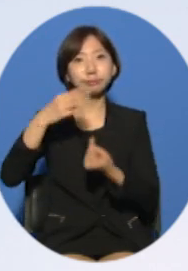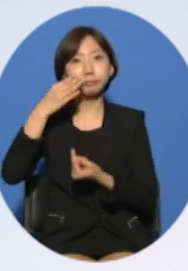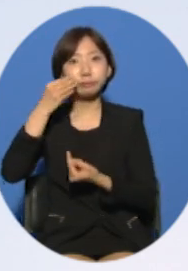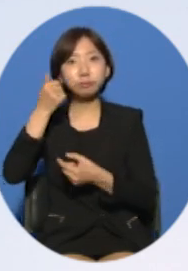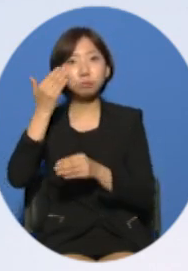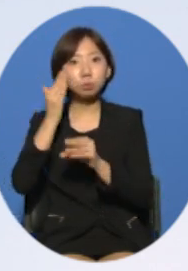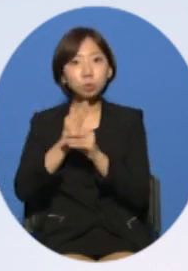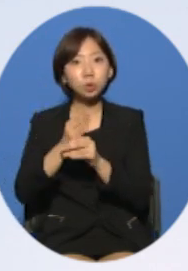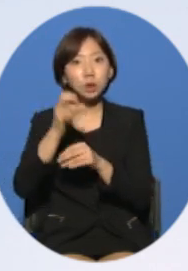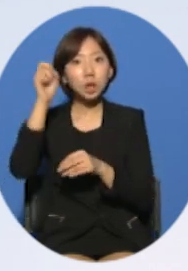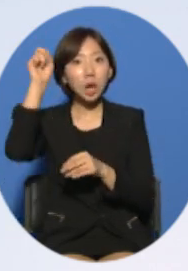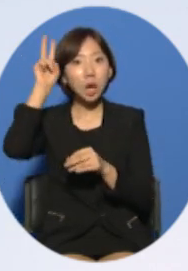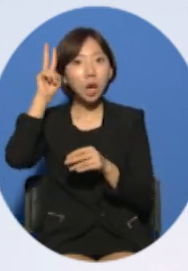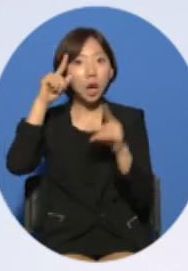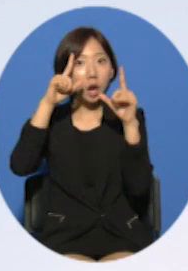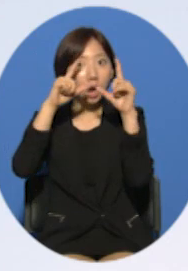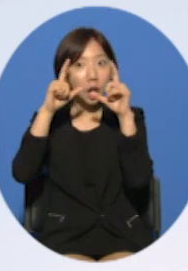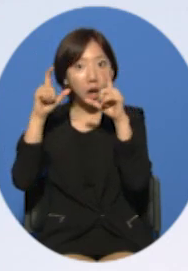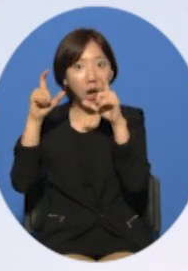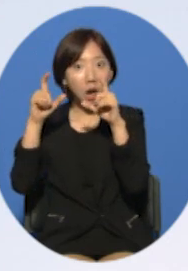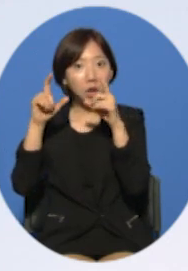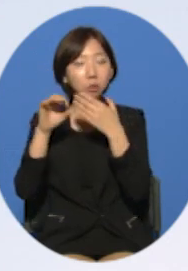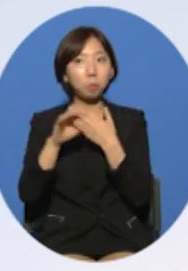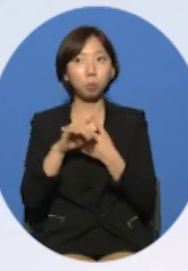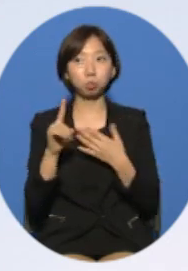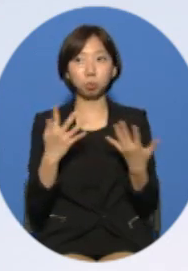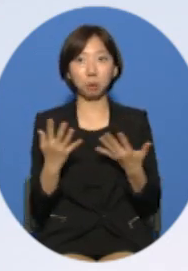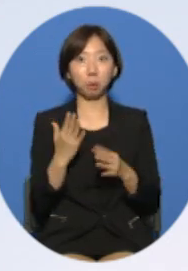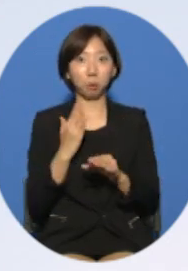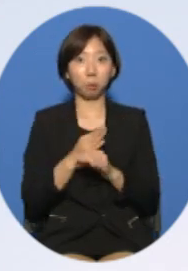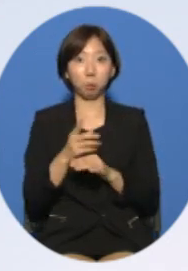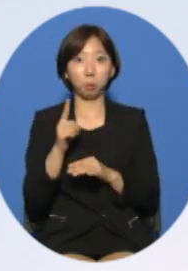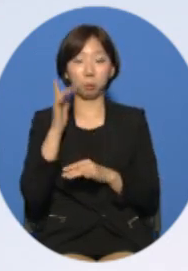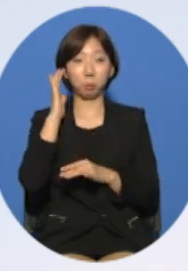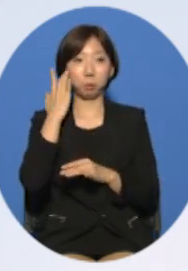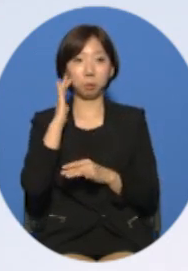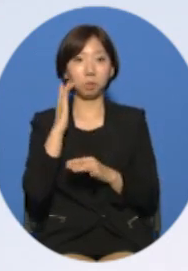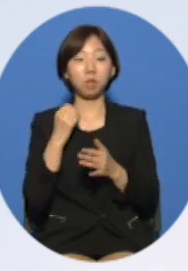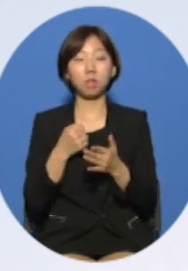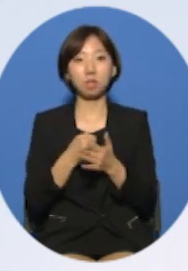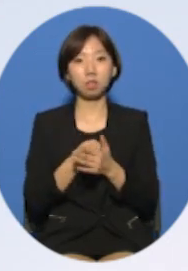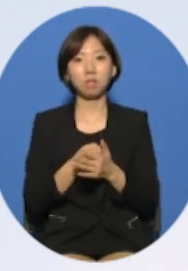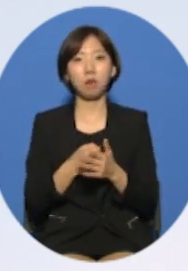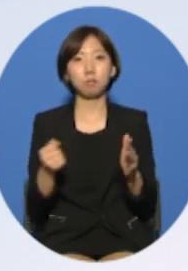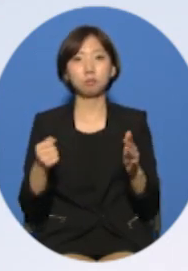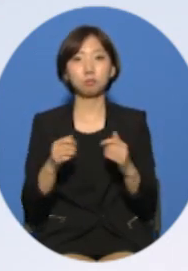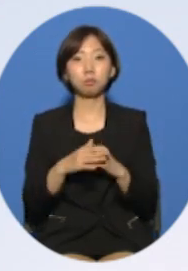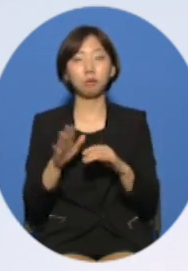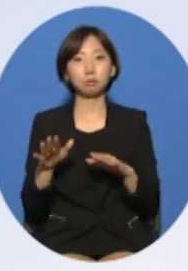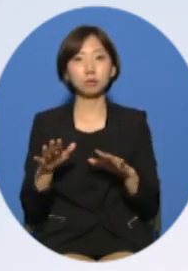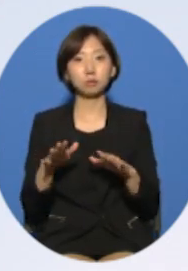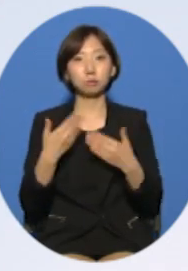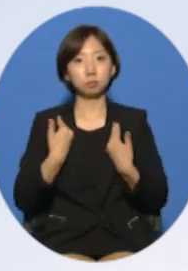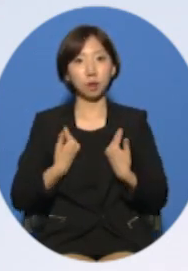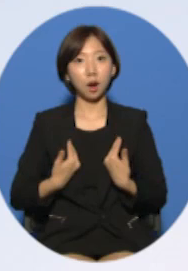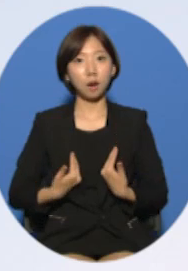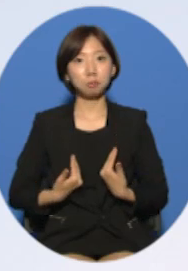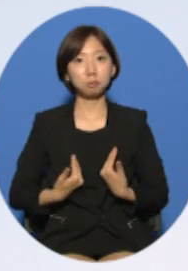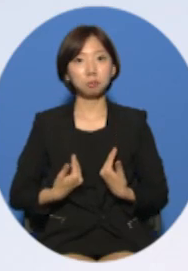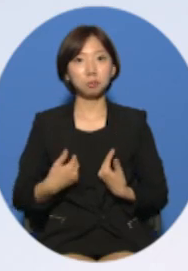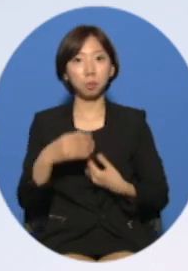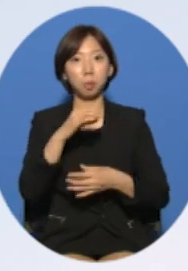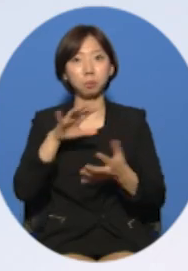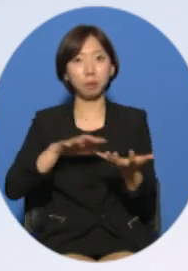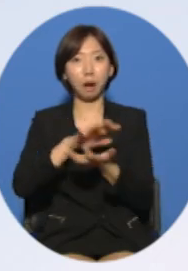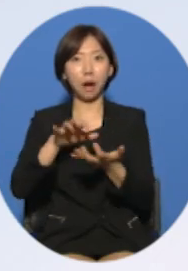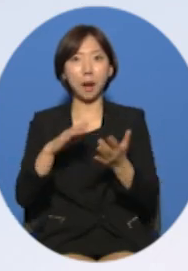촬영을 하면은 마치 선거인들이 무슨 일이 또 일어난 것처럼 네네. 투표소를 질서를 흐트러뜨릴 수 있기 때문에 예예.